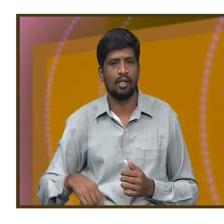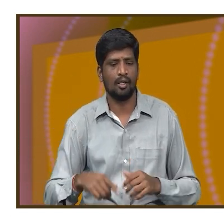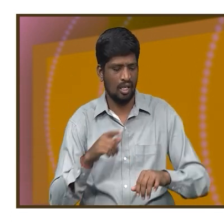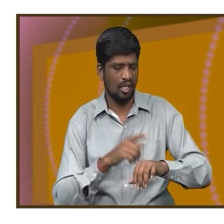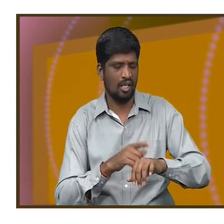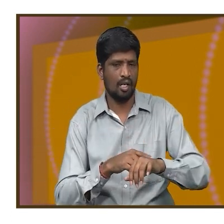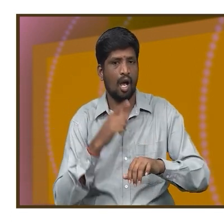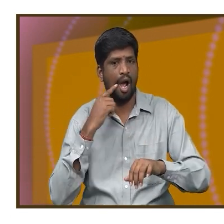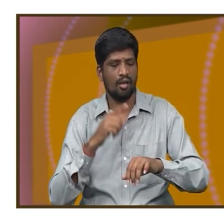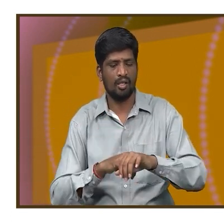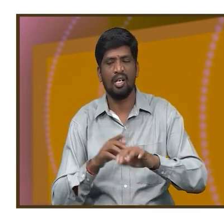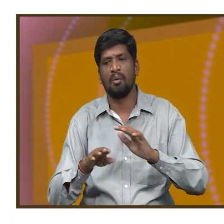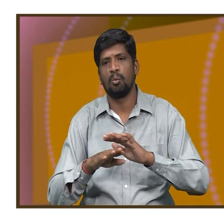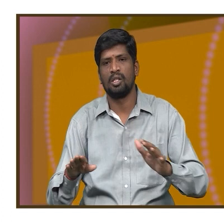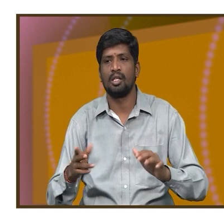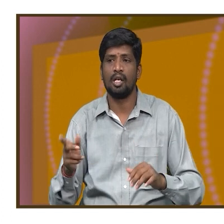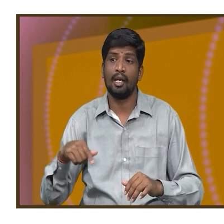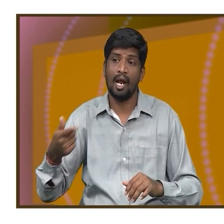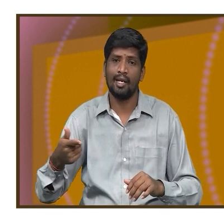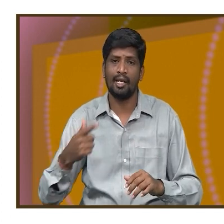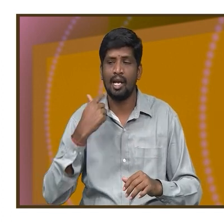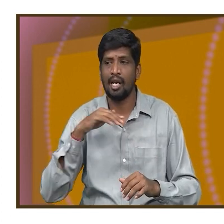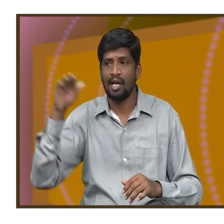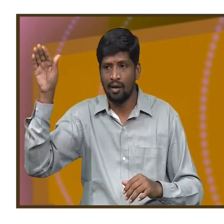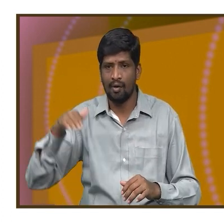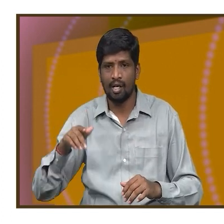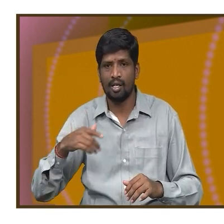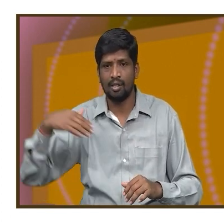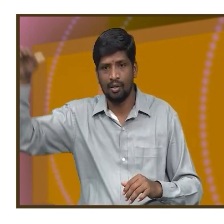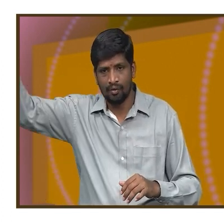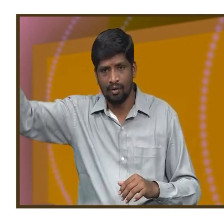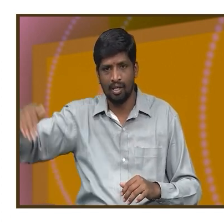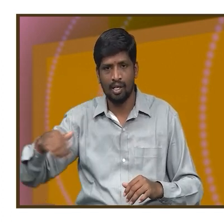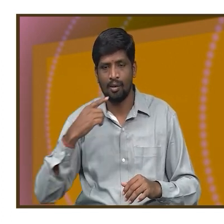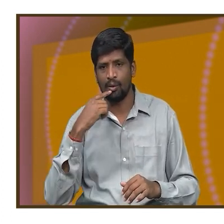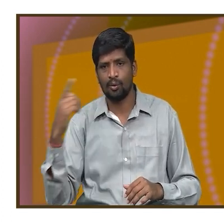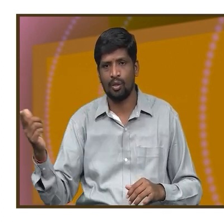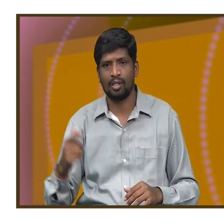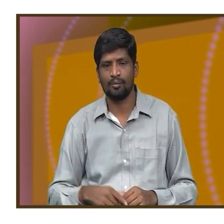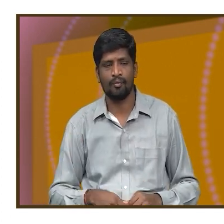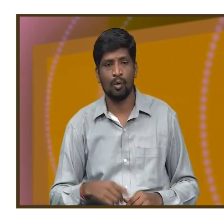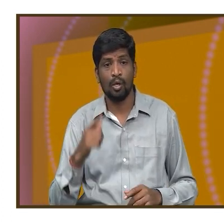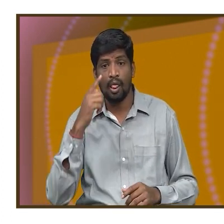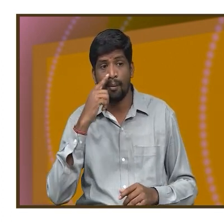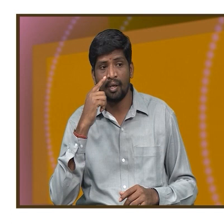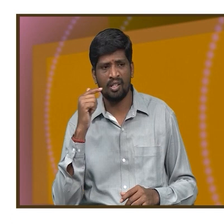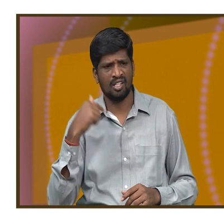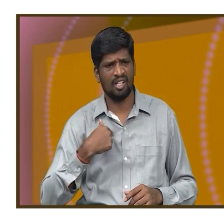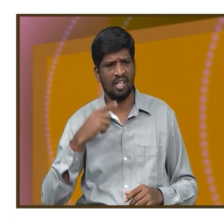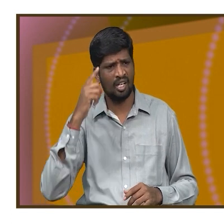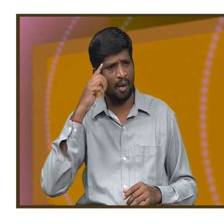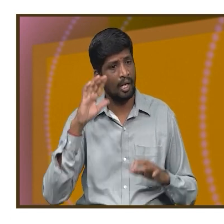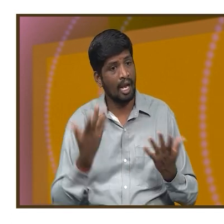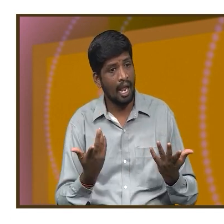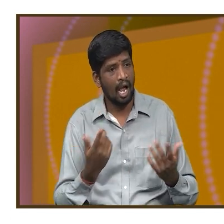நீங்கள் வாருங்கள் அம்மா என்று சொல்கிறாள். உடனே அந்த பெண், என்னை ஞாபகம் இருக்கிறதா என்று கேட்கிறாள். உடனே மாறி அப்படியே